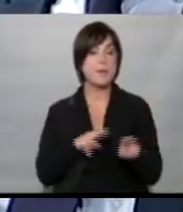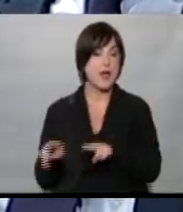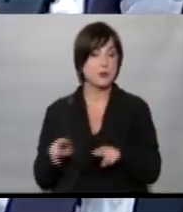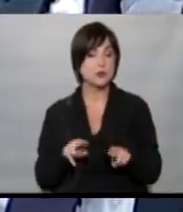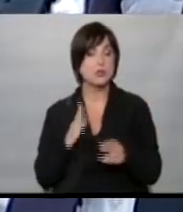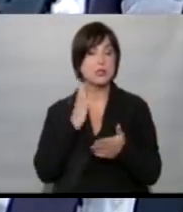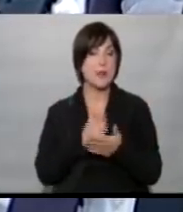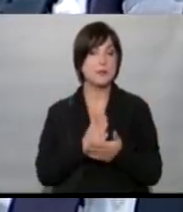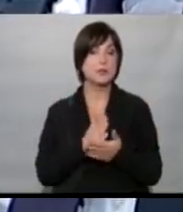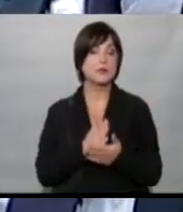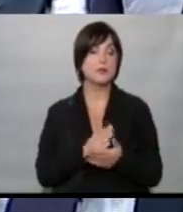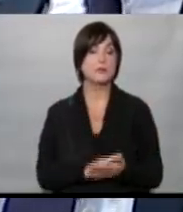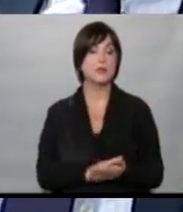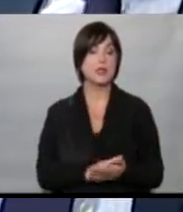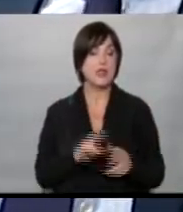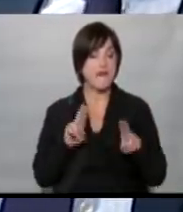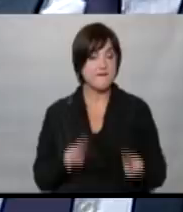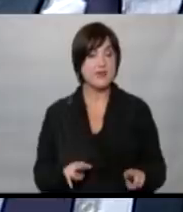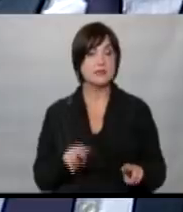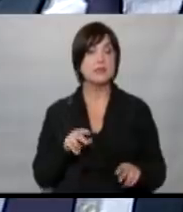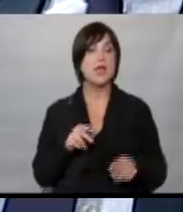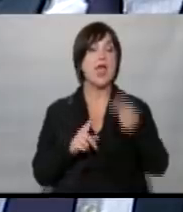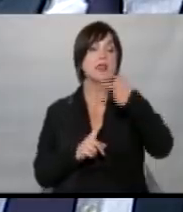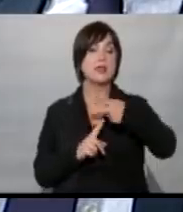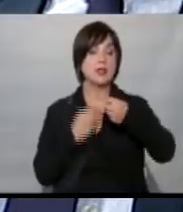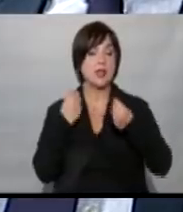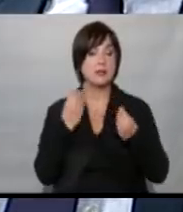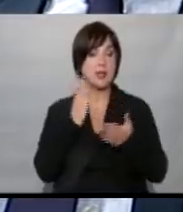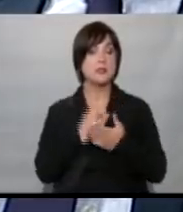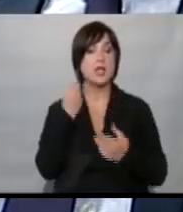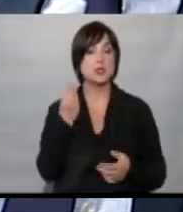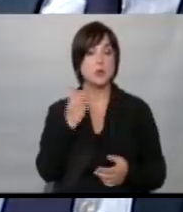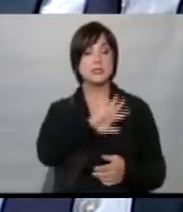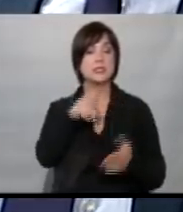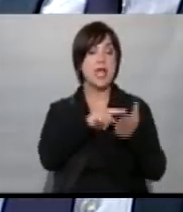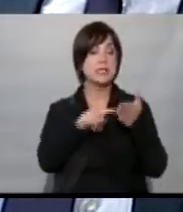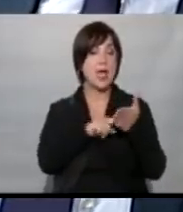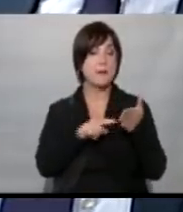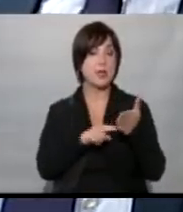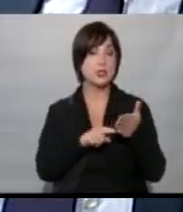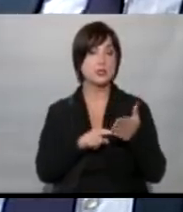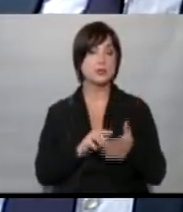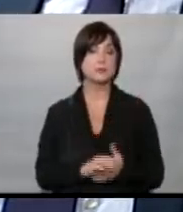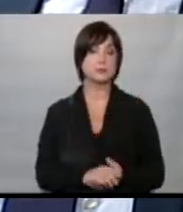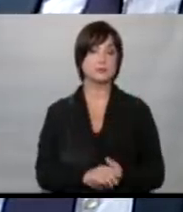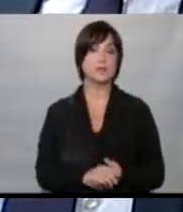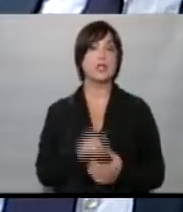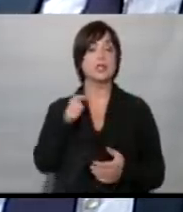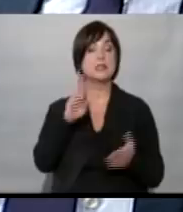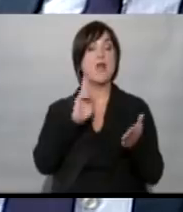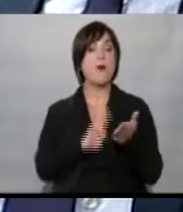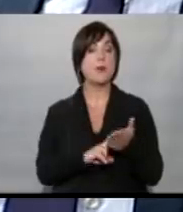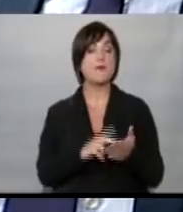правосудството, да биде правосудство на вистина, медиумите да бидат добри. Сите тие забелешки што беа повторно се повтори. Сосема, сте во право,